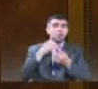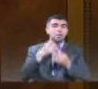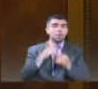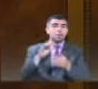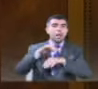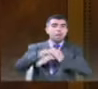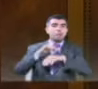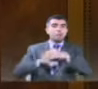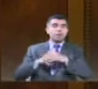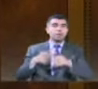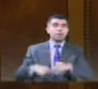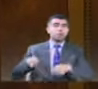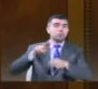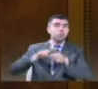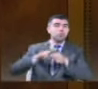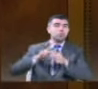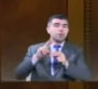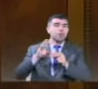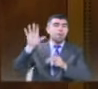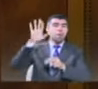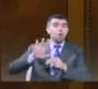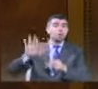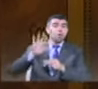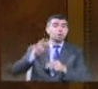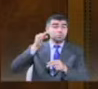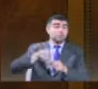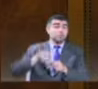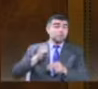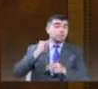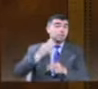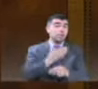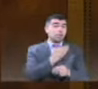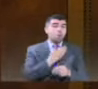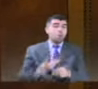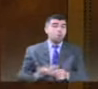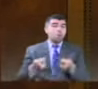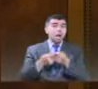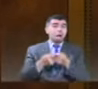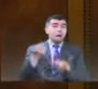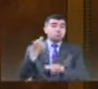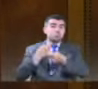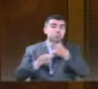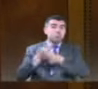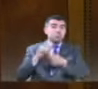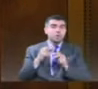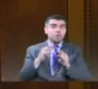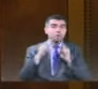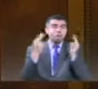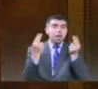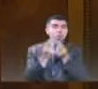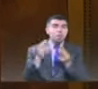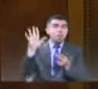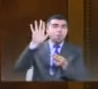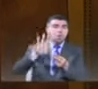التعاون والتنمية الاقتصاديين تبين الأهمية التي توليها الحكومة للشراكة الاستراتيجية مع منظمة التعاون